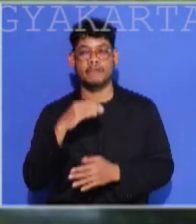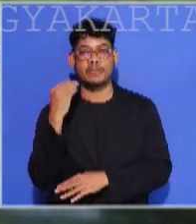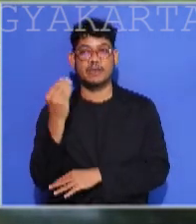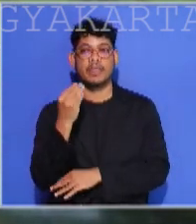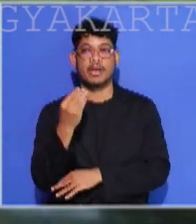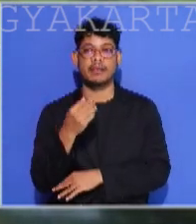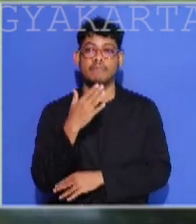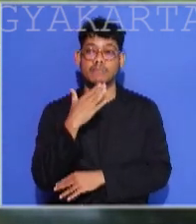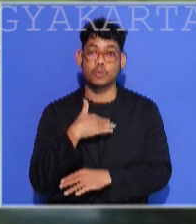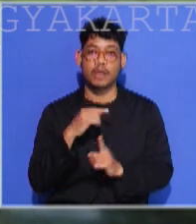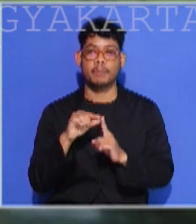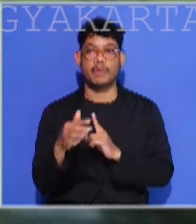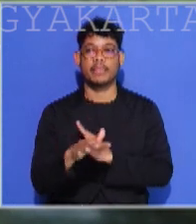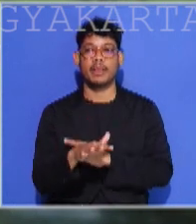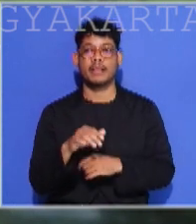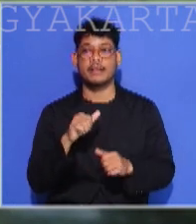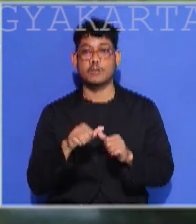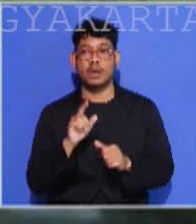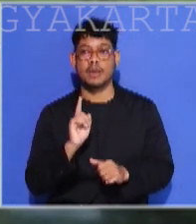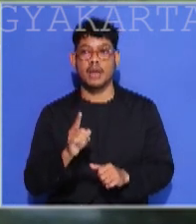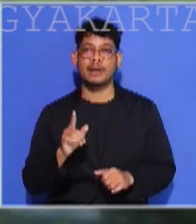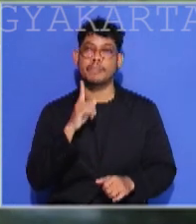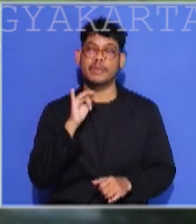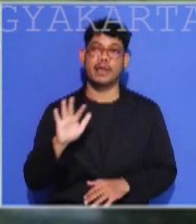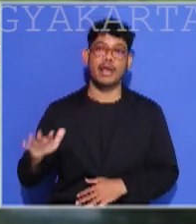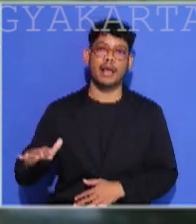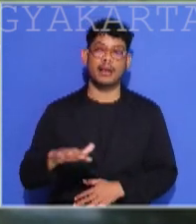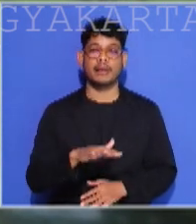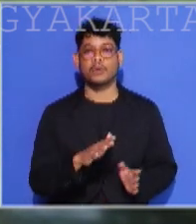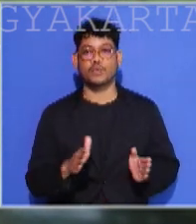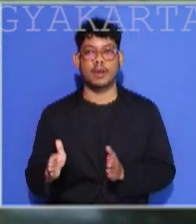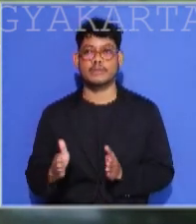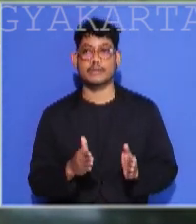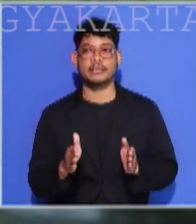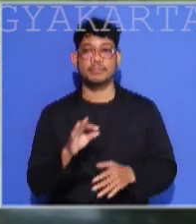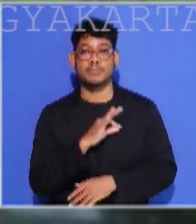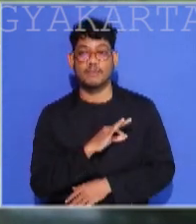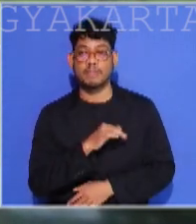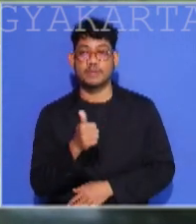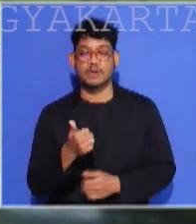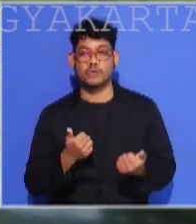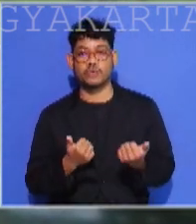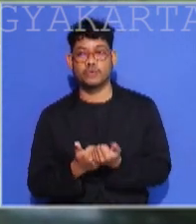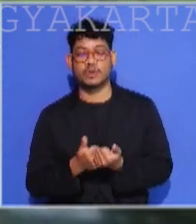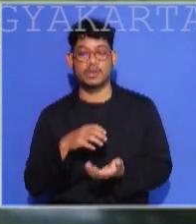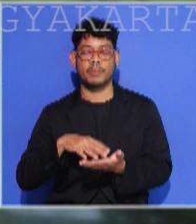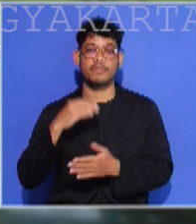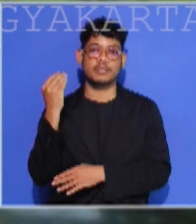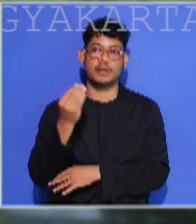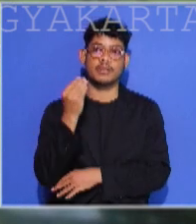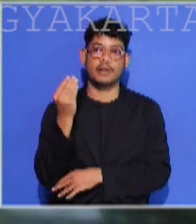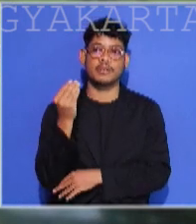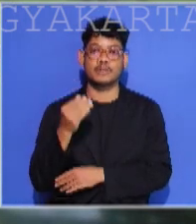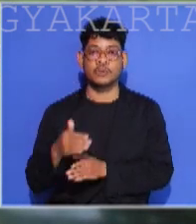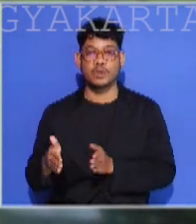Sanden juga terdapat potensi perairan sungai yang bisa dimanfaatkan untuk mendukung sektor pariwisata keberadaan sungai